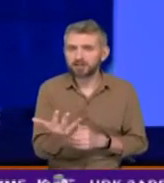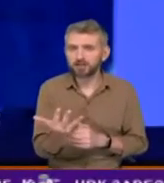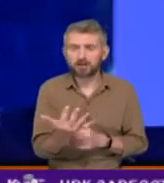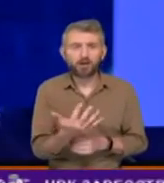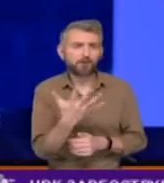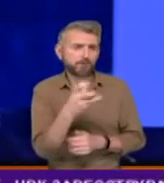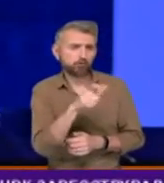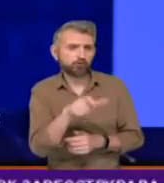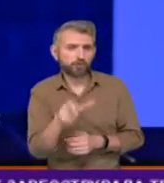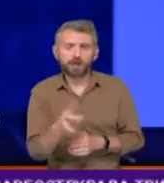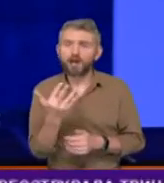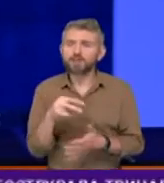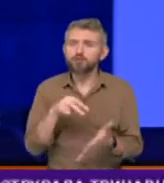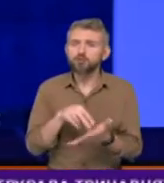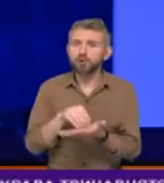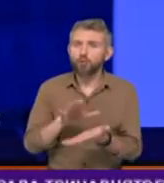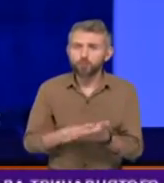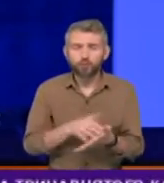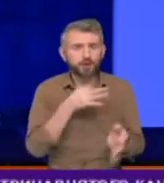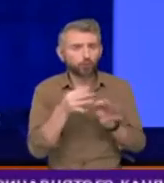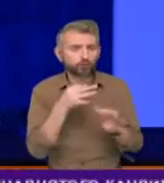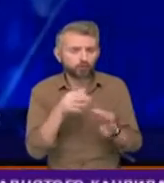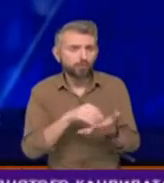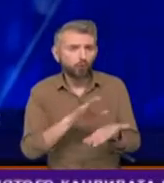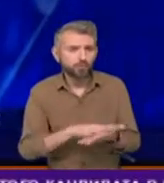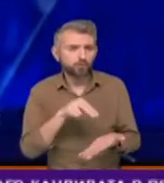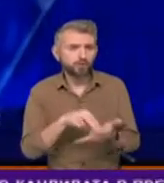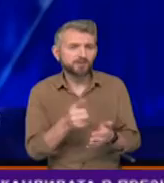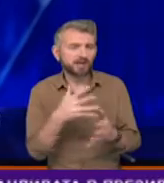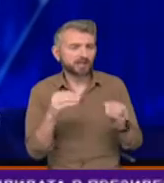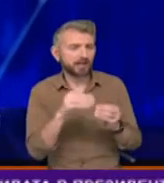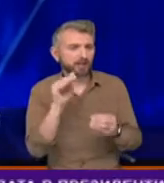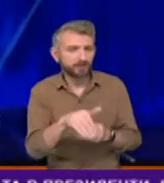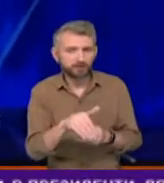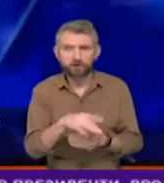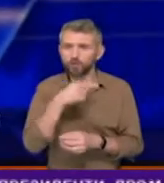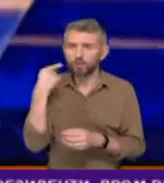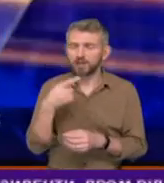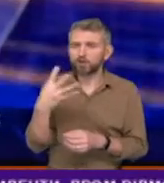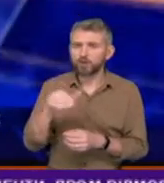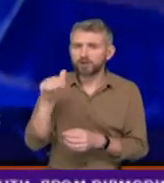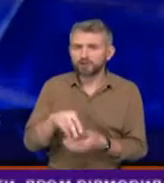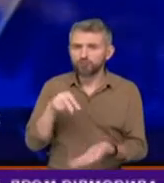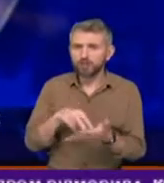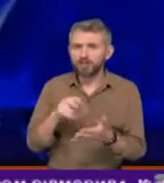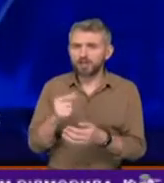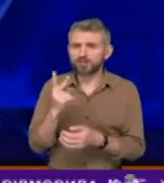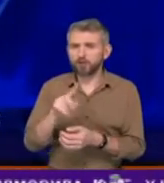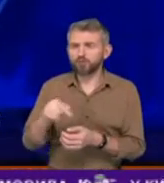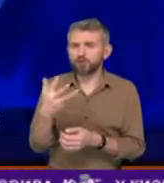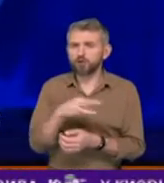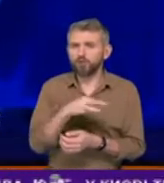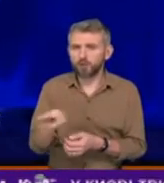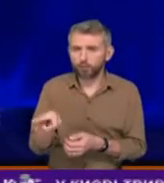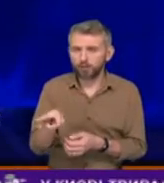500 стоїть, чоловік. А скільки стоїть на обліку консульському? На консульську все одно стоїть кілька десятків тисяч. От в Росії 40 тисяч стоїть на десь на 2,5